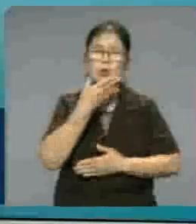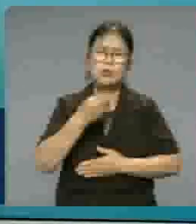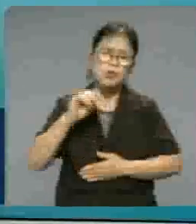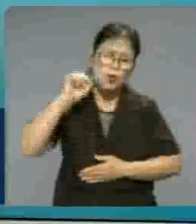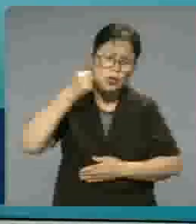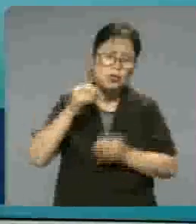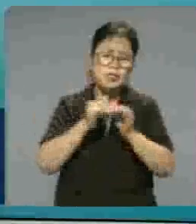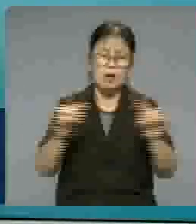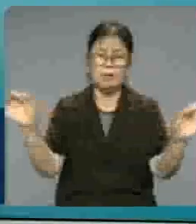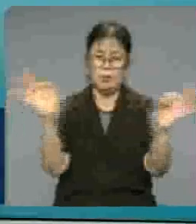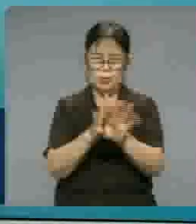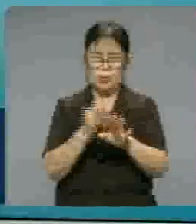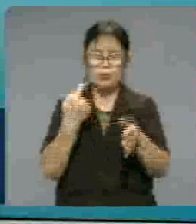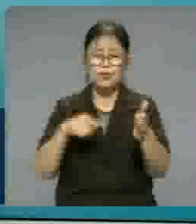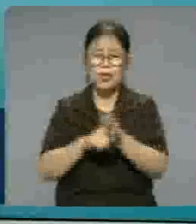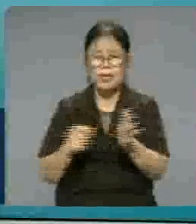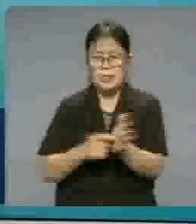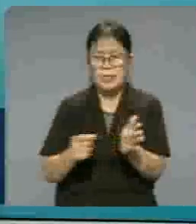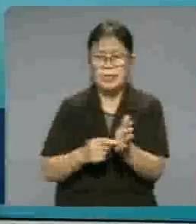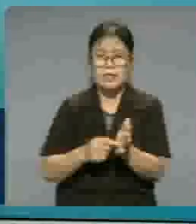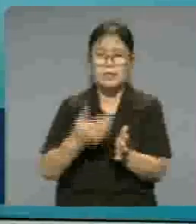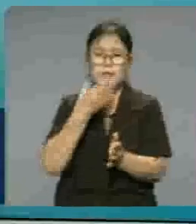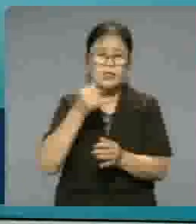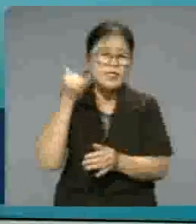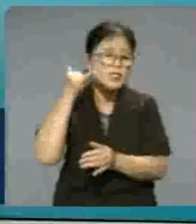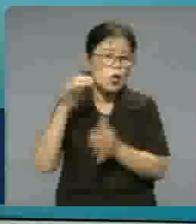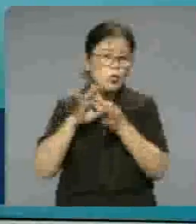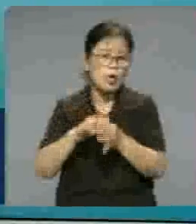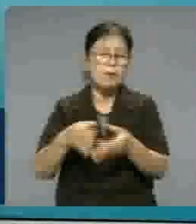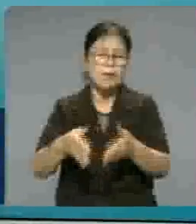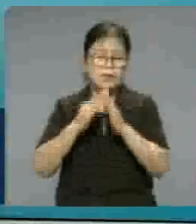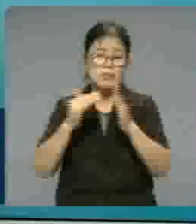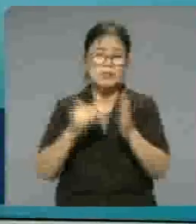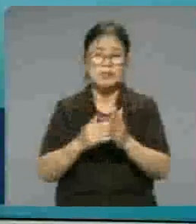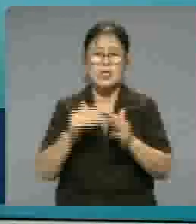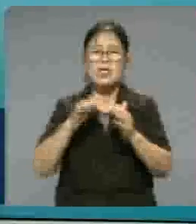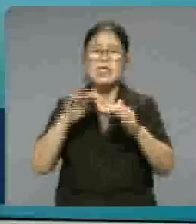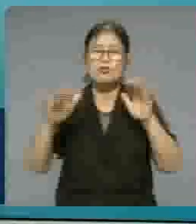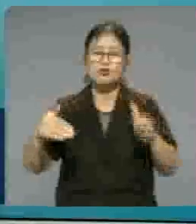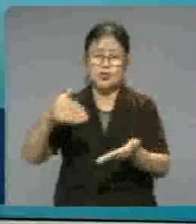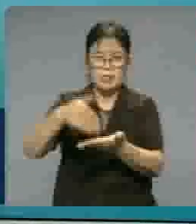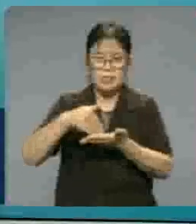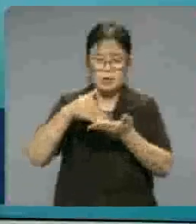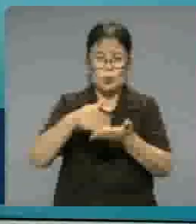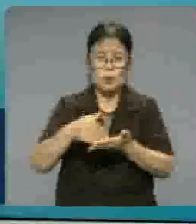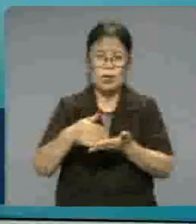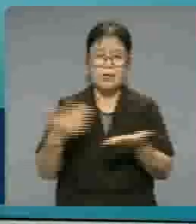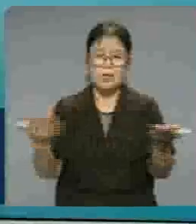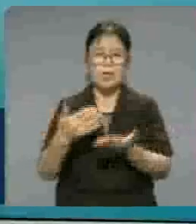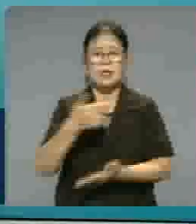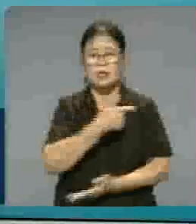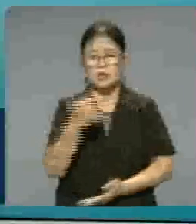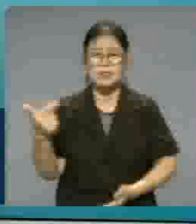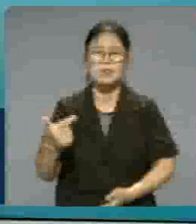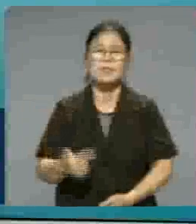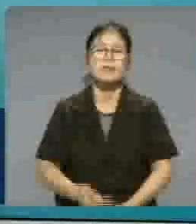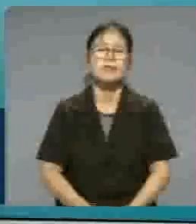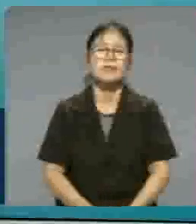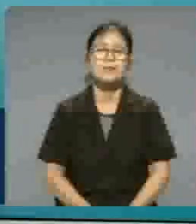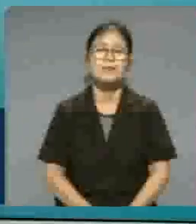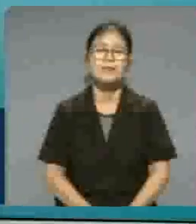사각지대를 없애겠다며 긴급복지 한라인을 만들었는데 이웃들의 제보가 큰 역할을 하고 있습니다. 김대영